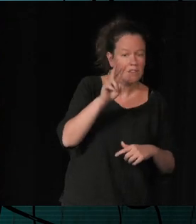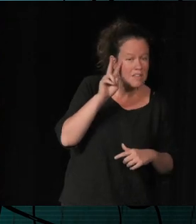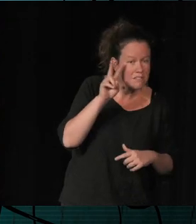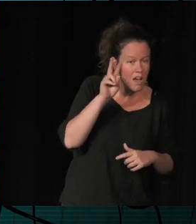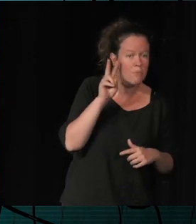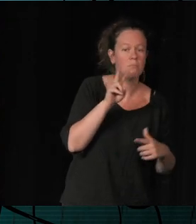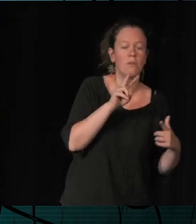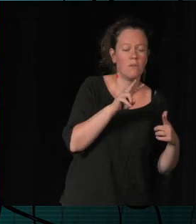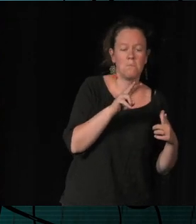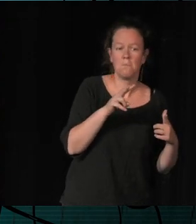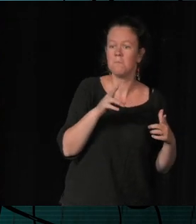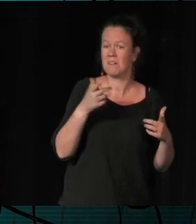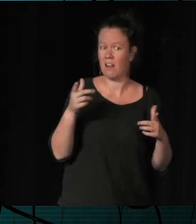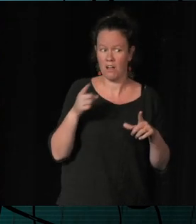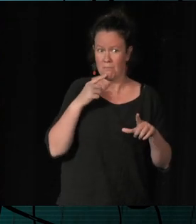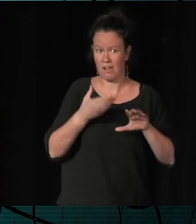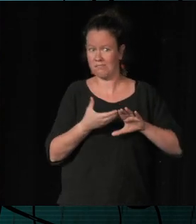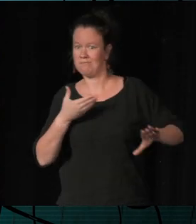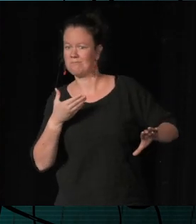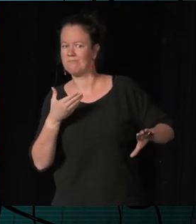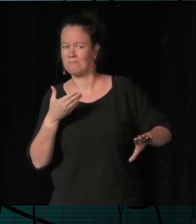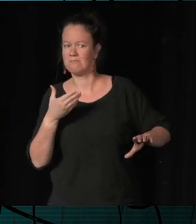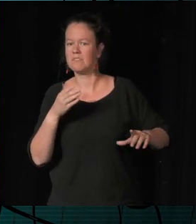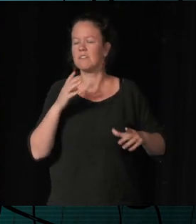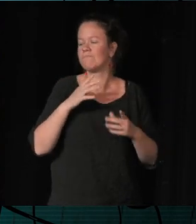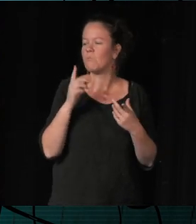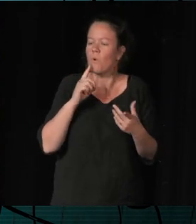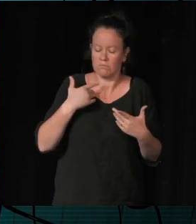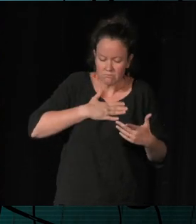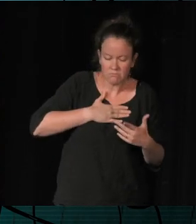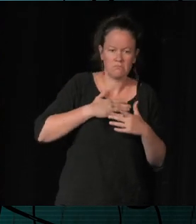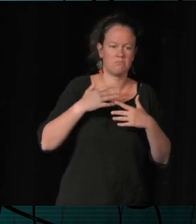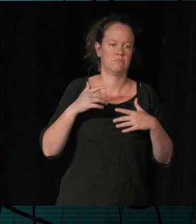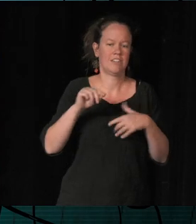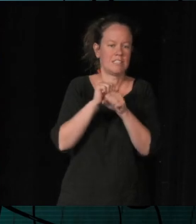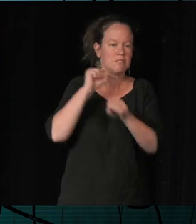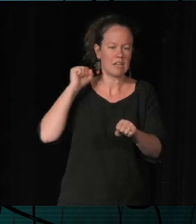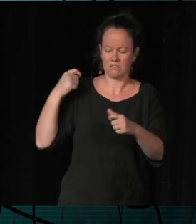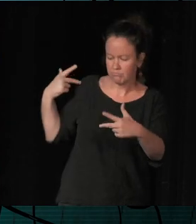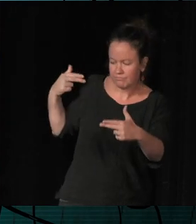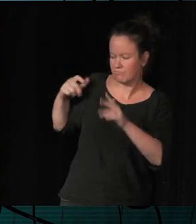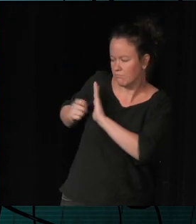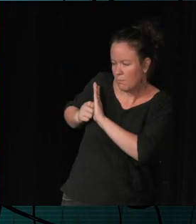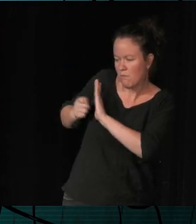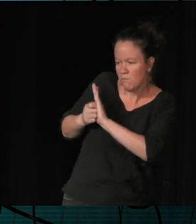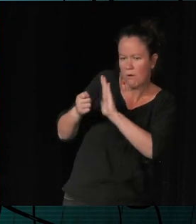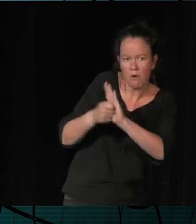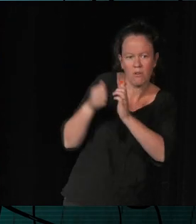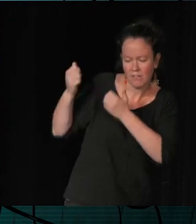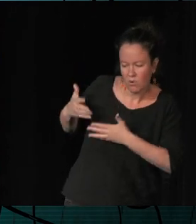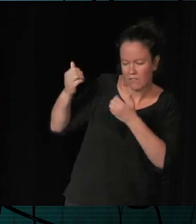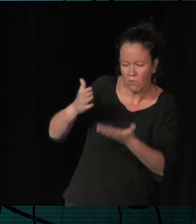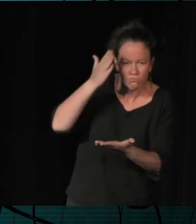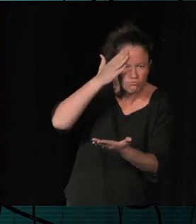éléments comme ça qui structurent notre perception de l'histoire, de la géopolitique et de ce qu'il y a pu avoir de sordide